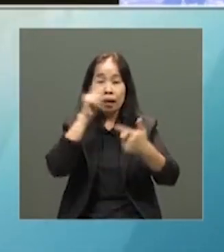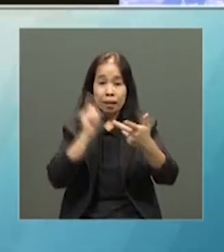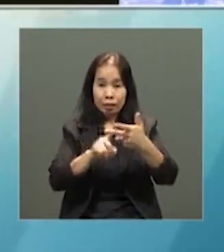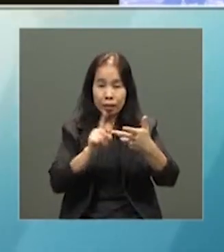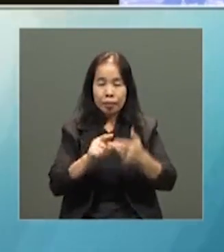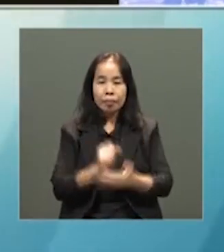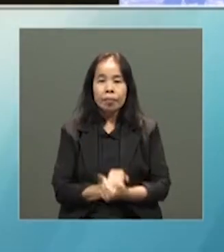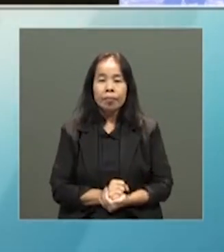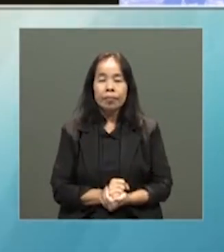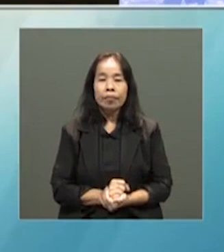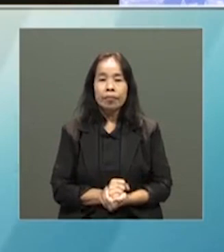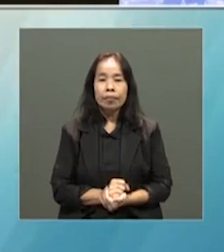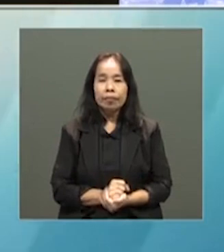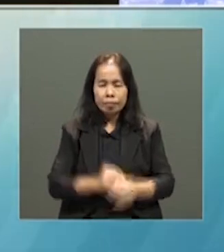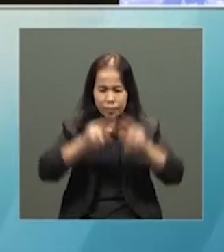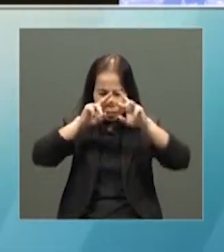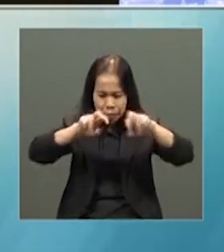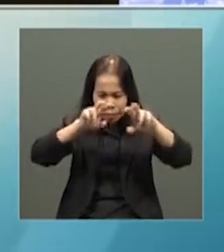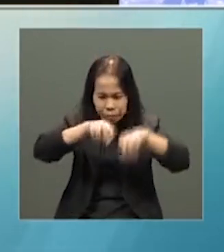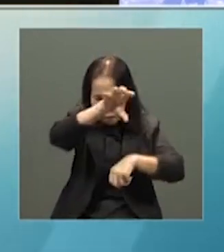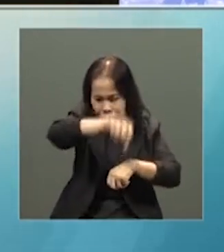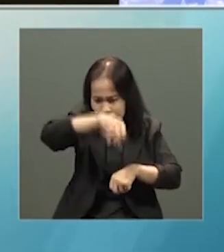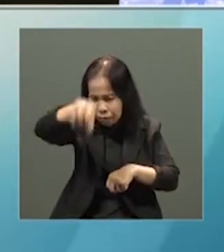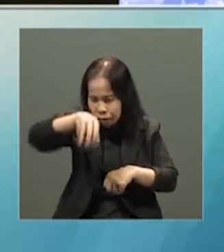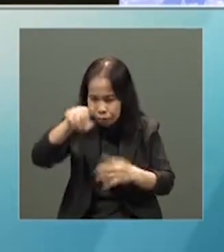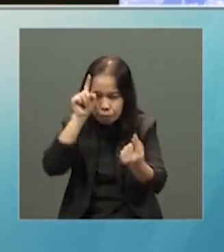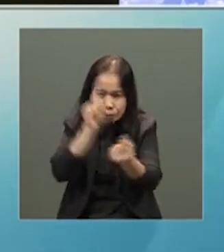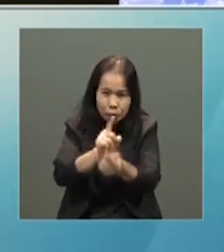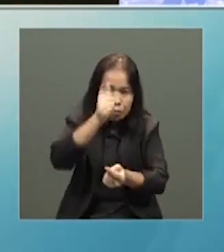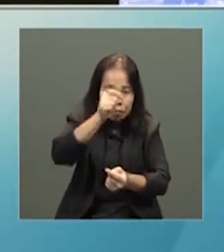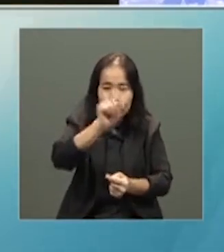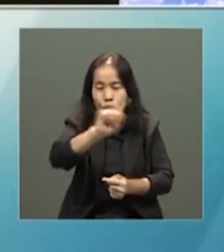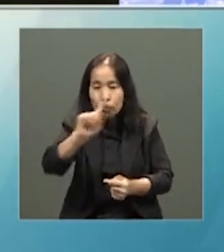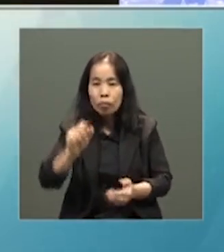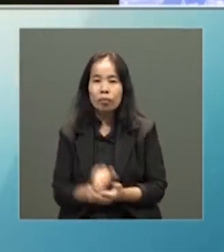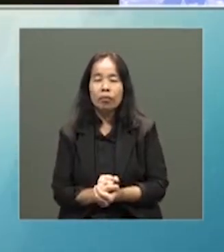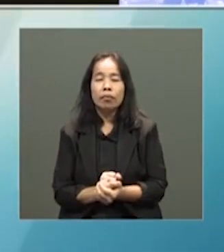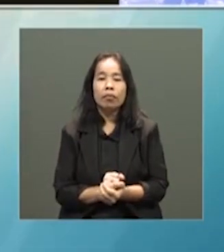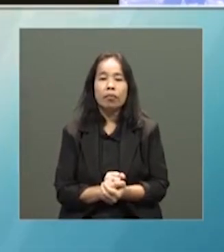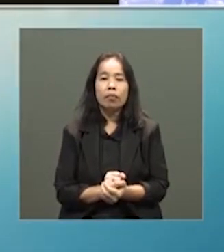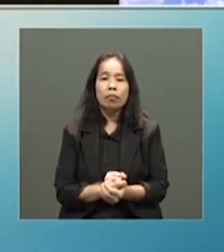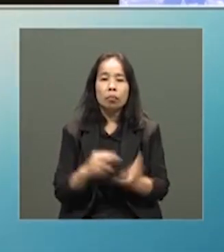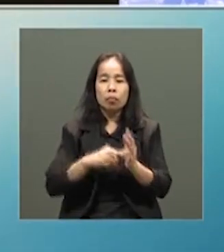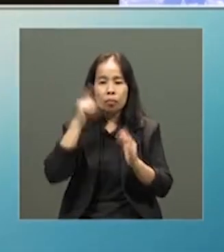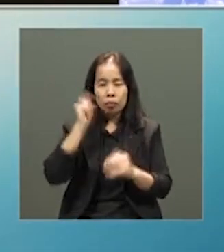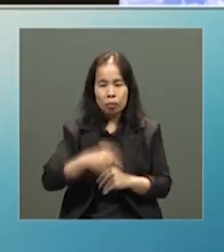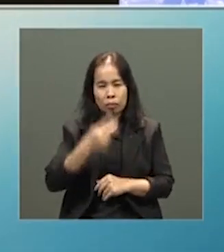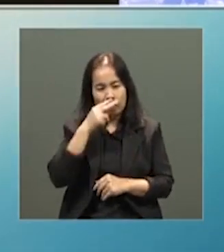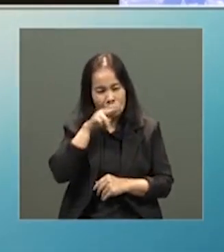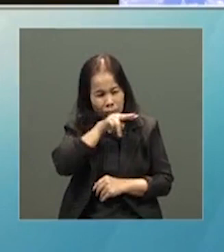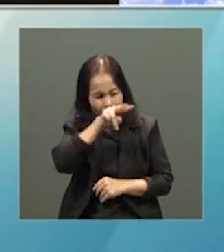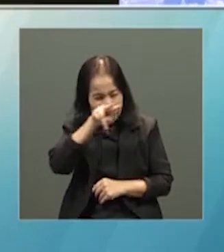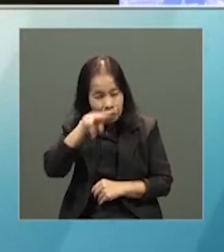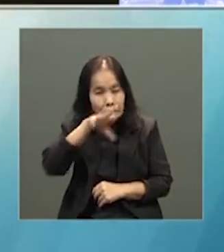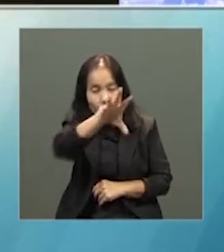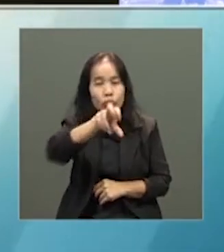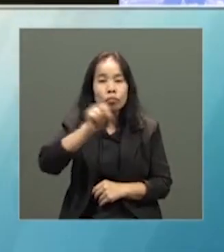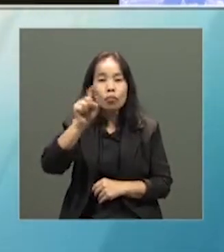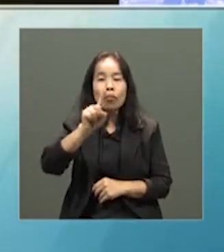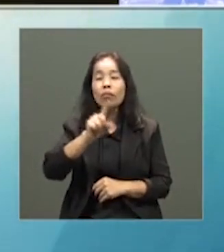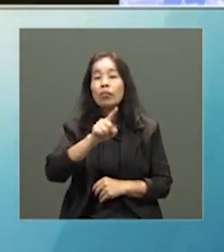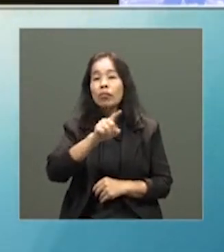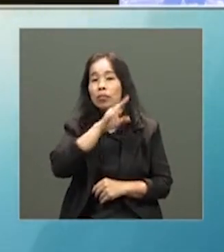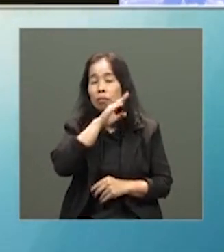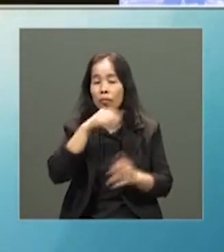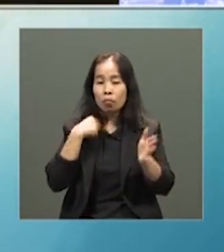รุกหรือที่ว่า active case finding คือหาคนที่มีความเสี่ยงสูงๆเนี่ยกรณีที่เป็น